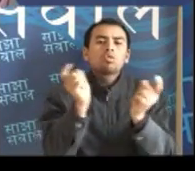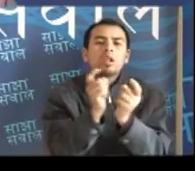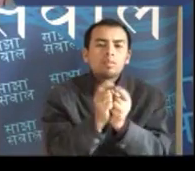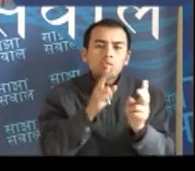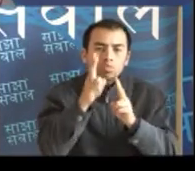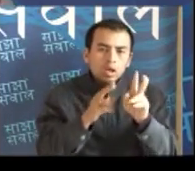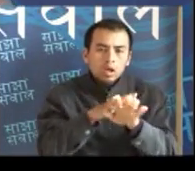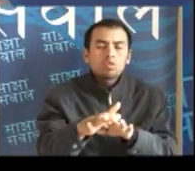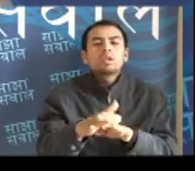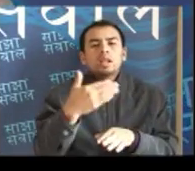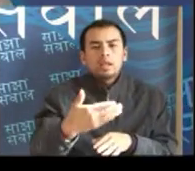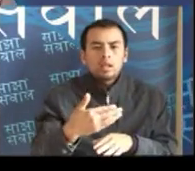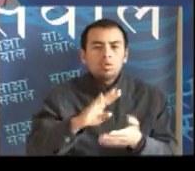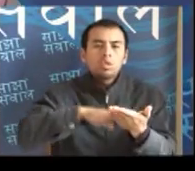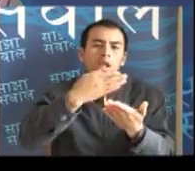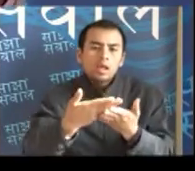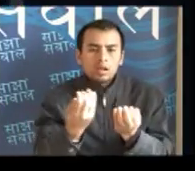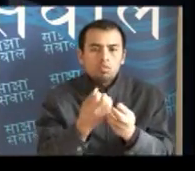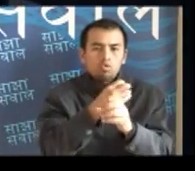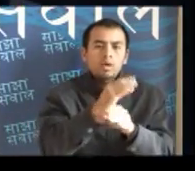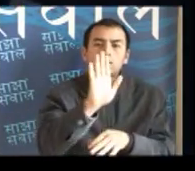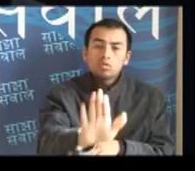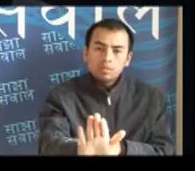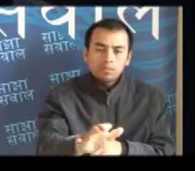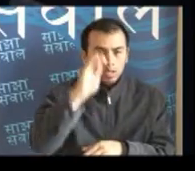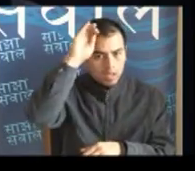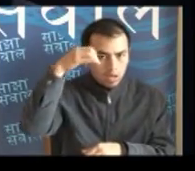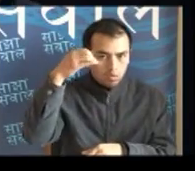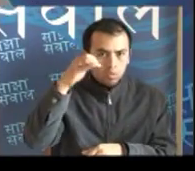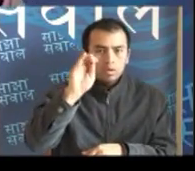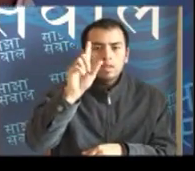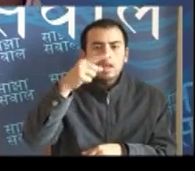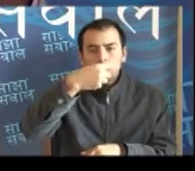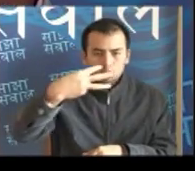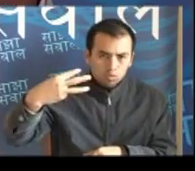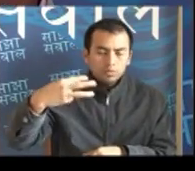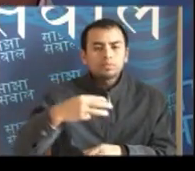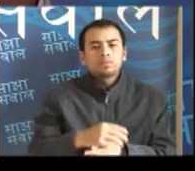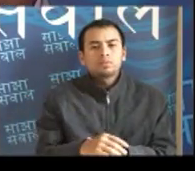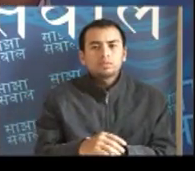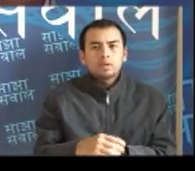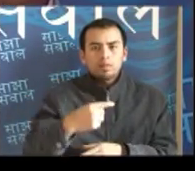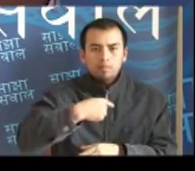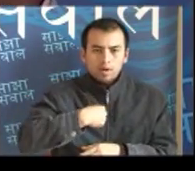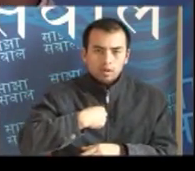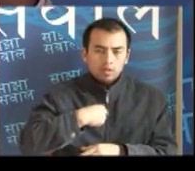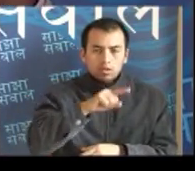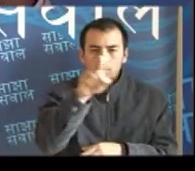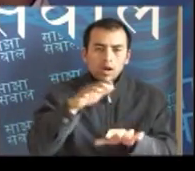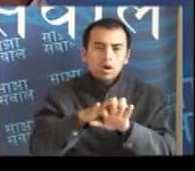र कुराकानीलाई उल्था गरिरहनु भएको छ दोभाषे हुनुहुन्छ सानु खिम बाजा। तपाईँहरूको म